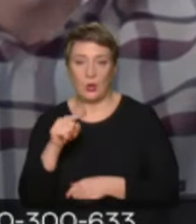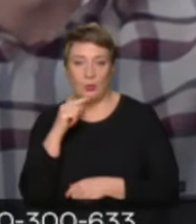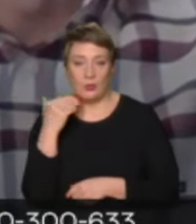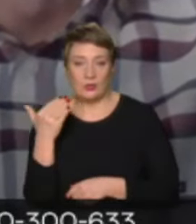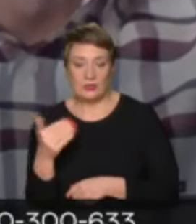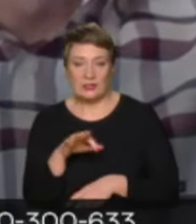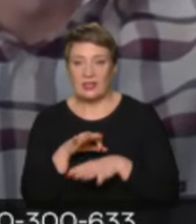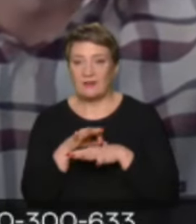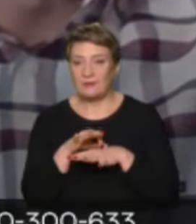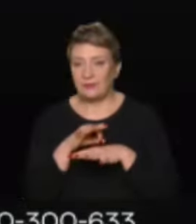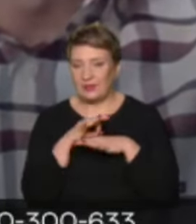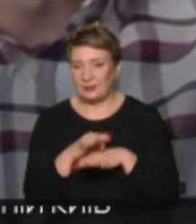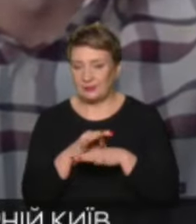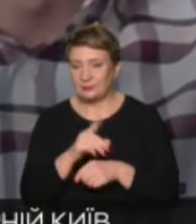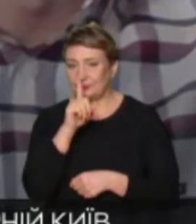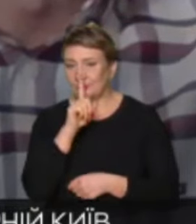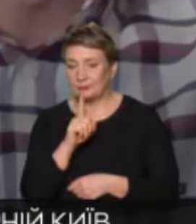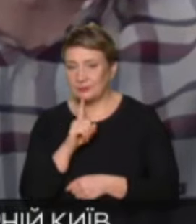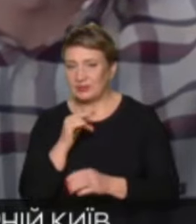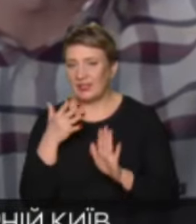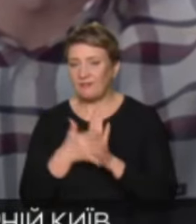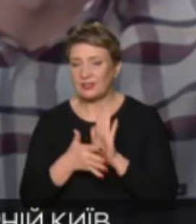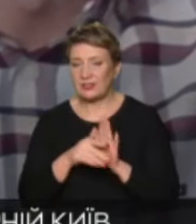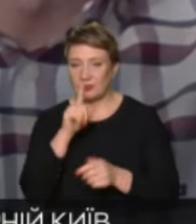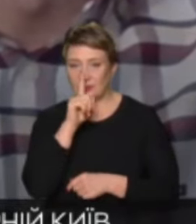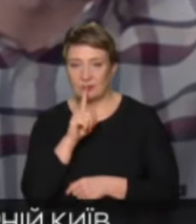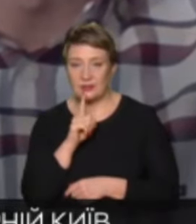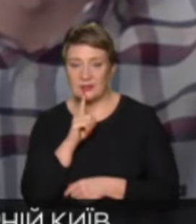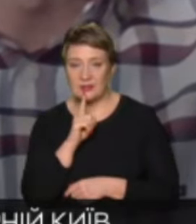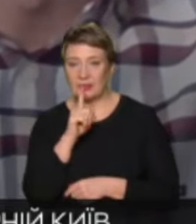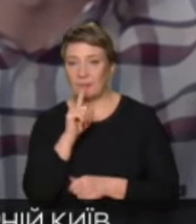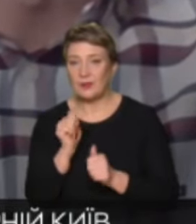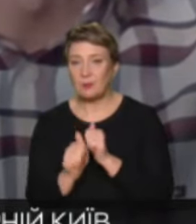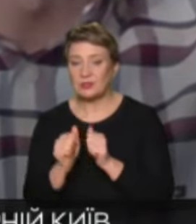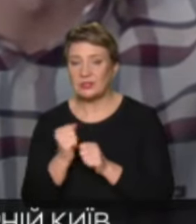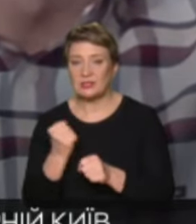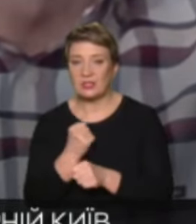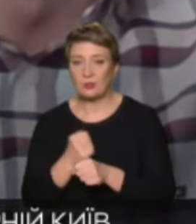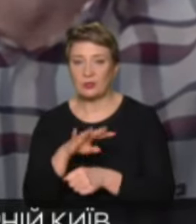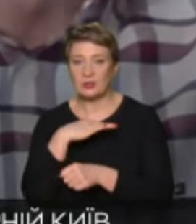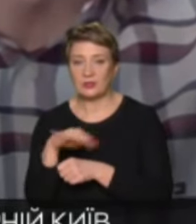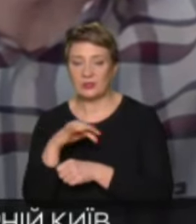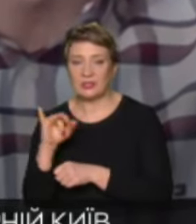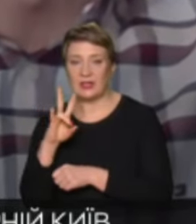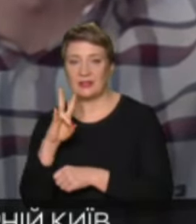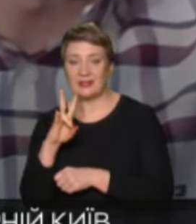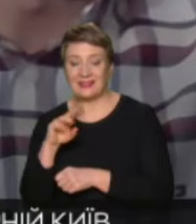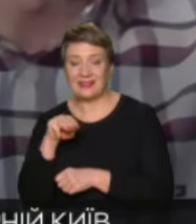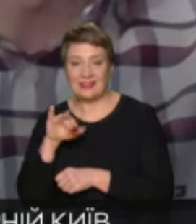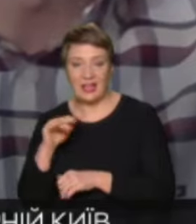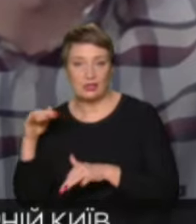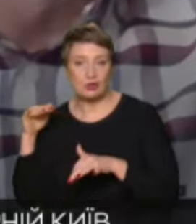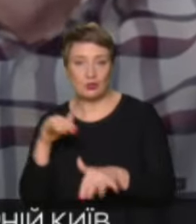йдуть місяці. Реально це місяці постійної роботи артилерії та штурмових дій. І тільки після